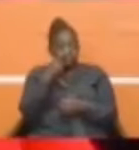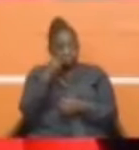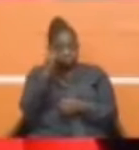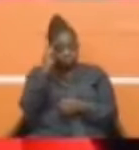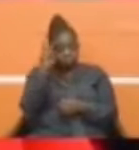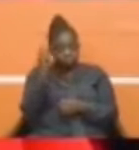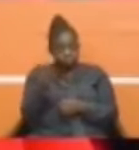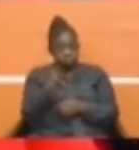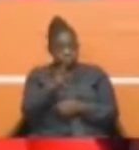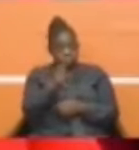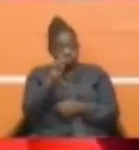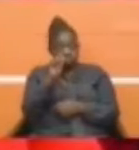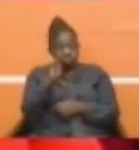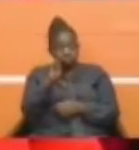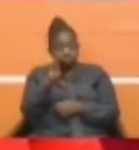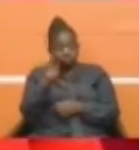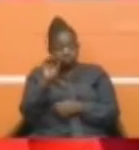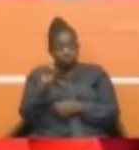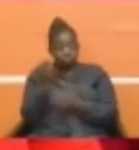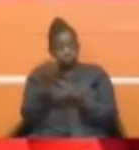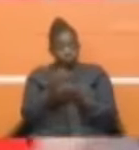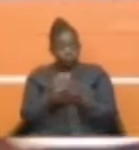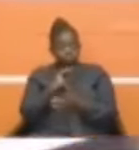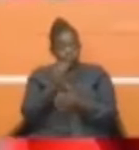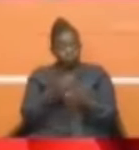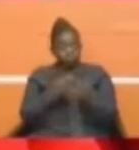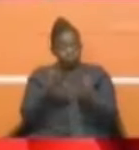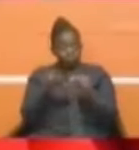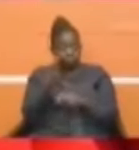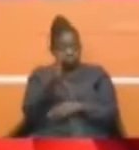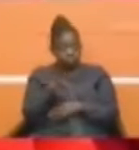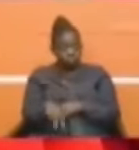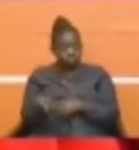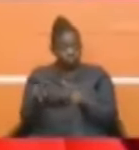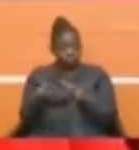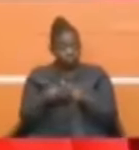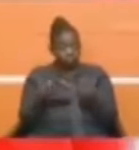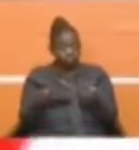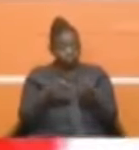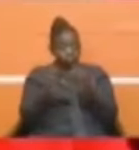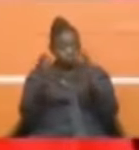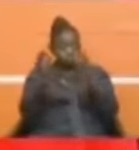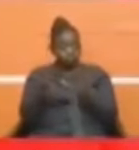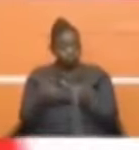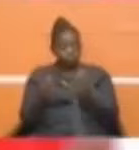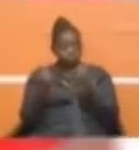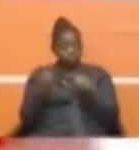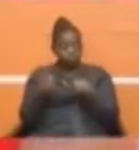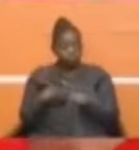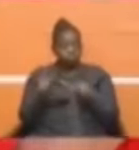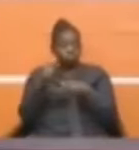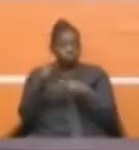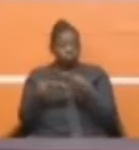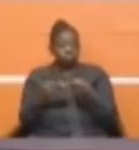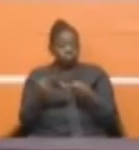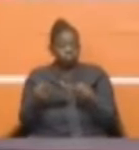kwanga. Ye Babi Kyagulanyi asabye abachala bulijjo obutenyoma hate babereke ekyenja wulo kibakola